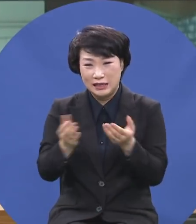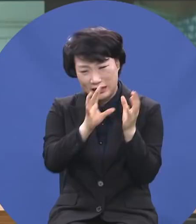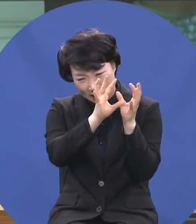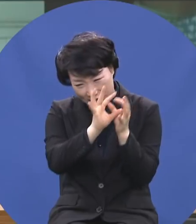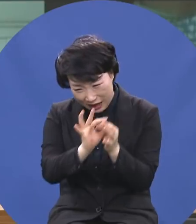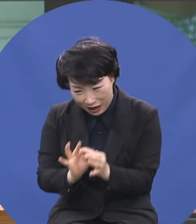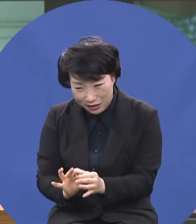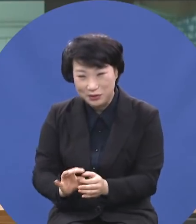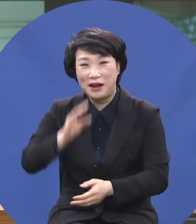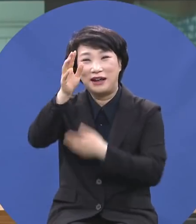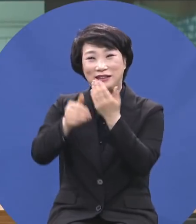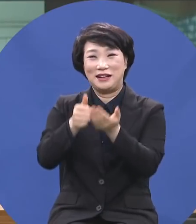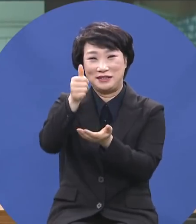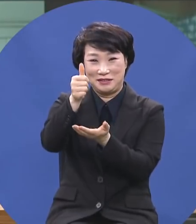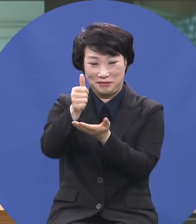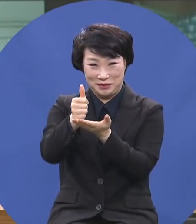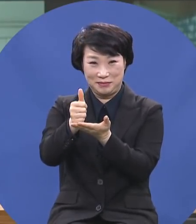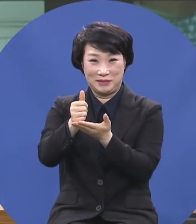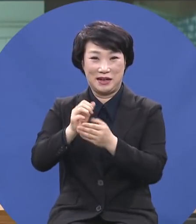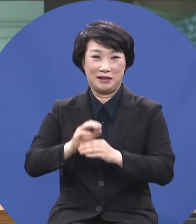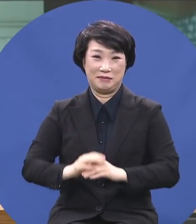일하시는 하나님이십니다.